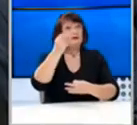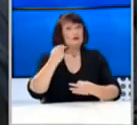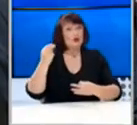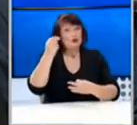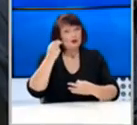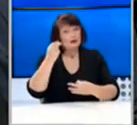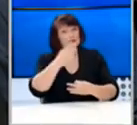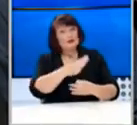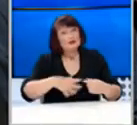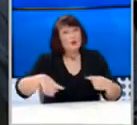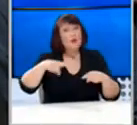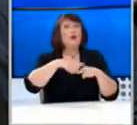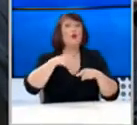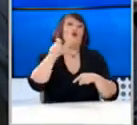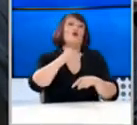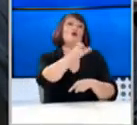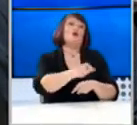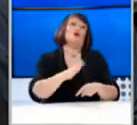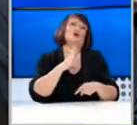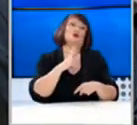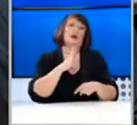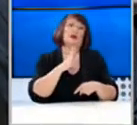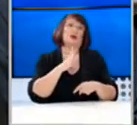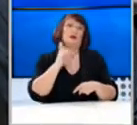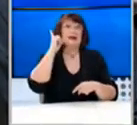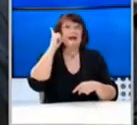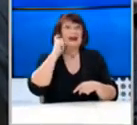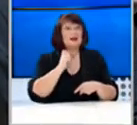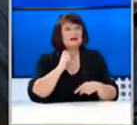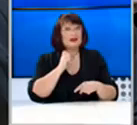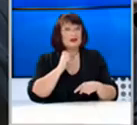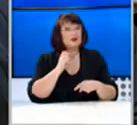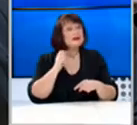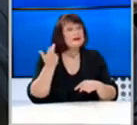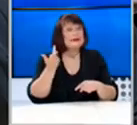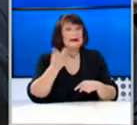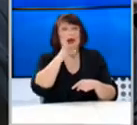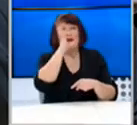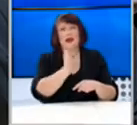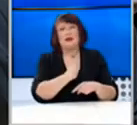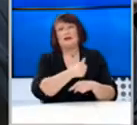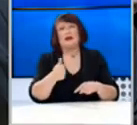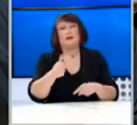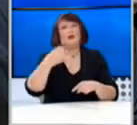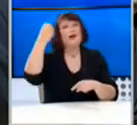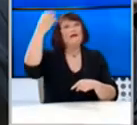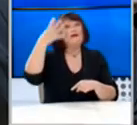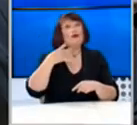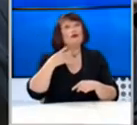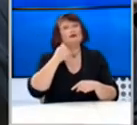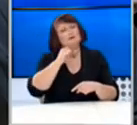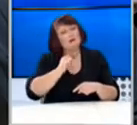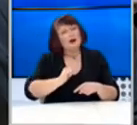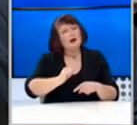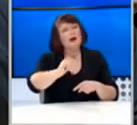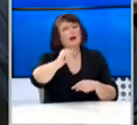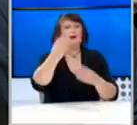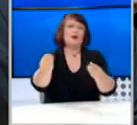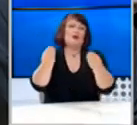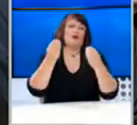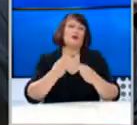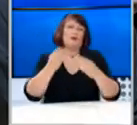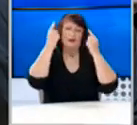ευσεβούς ελληνικού λαού, την επίγνωση της εις αληθείας και το φως σου το αίδιον.